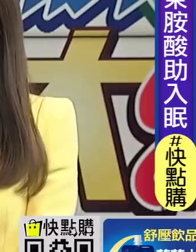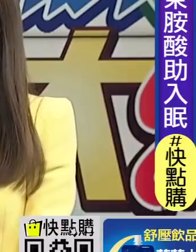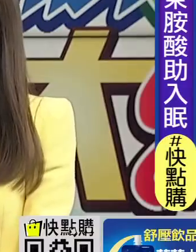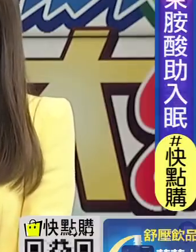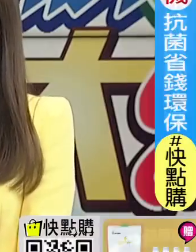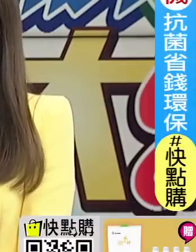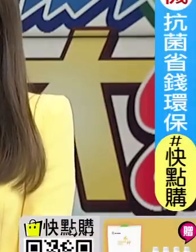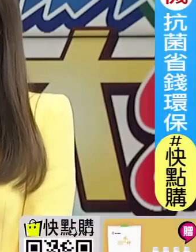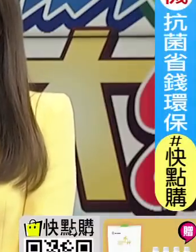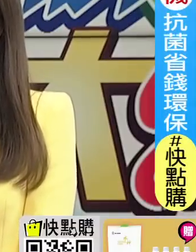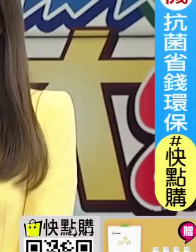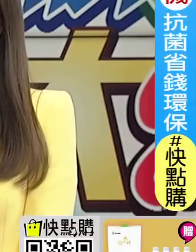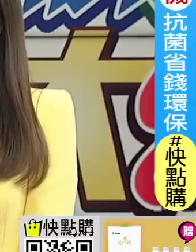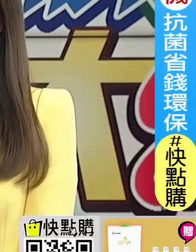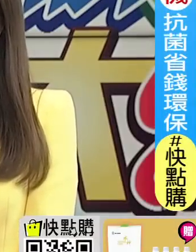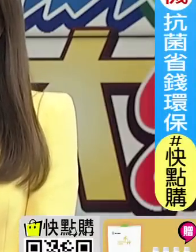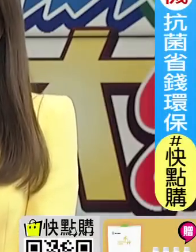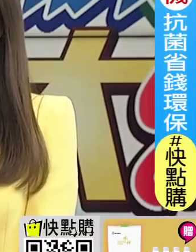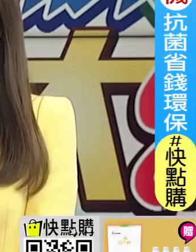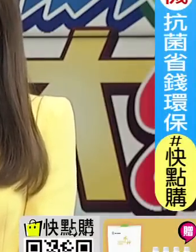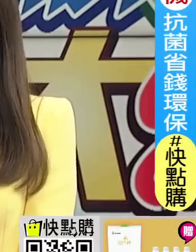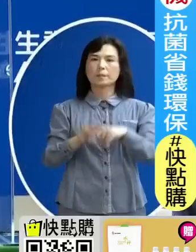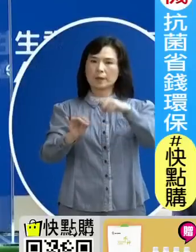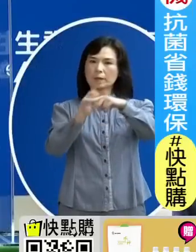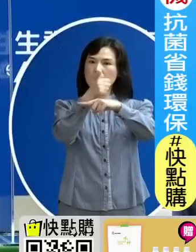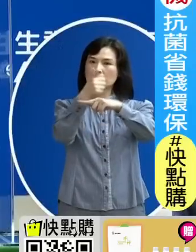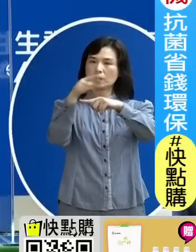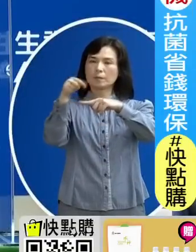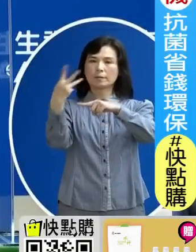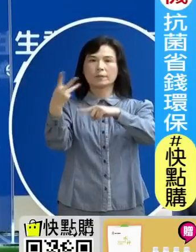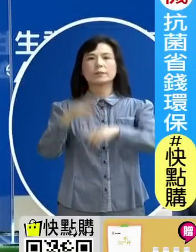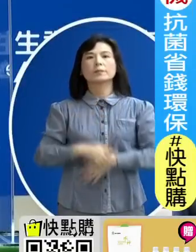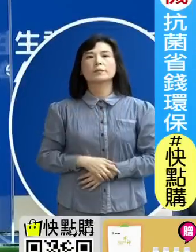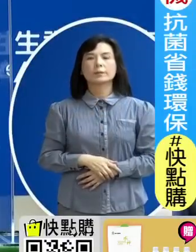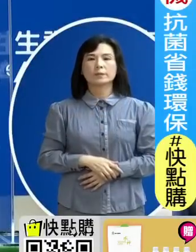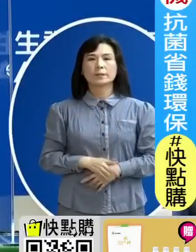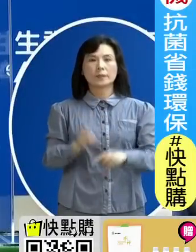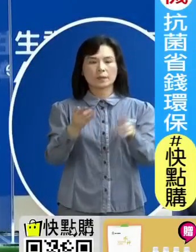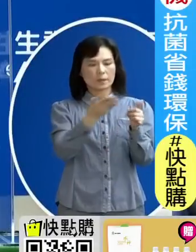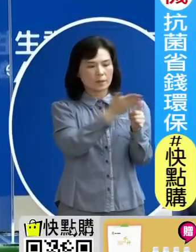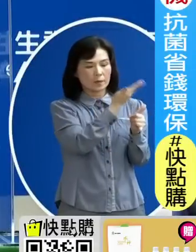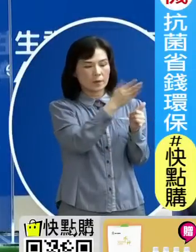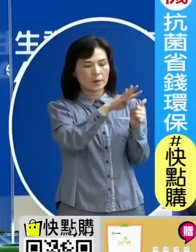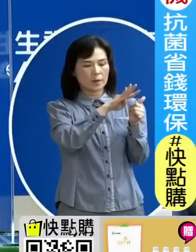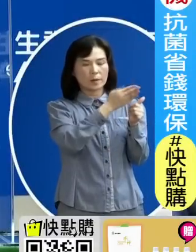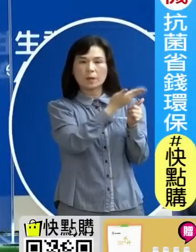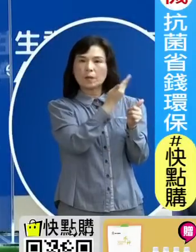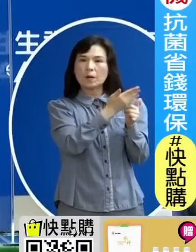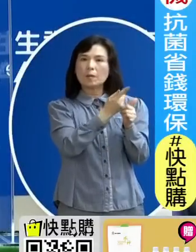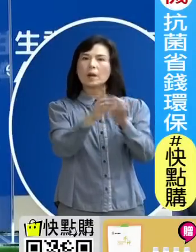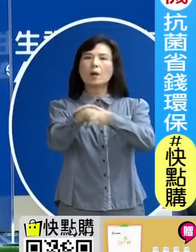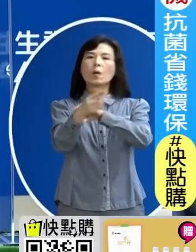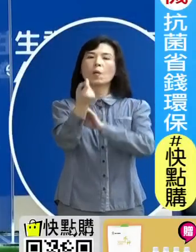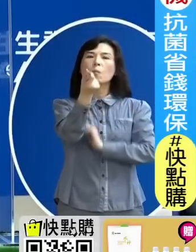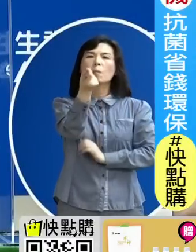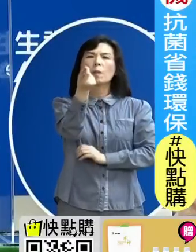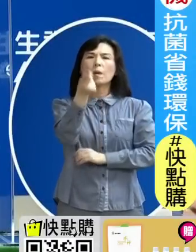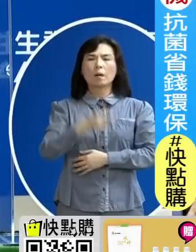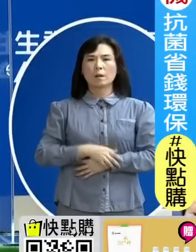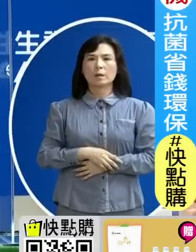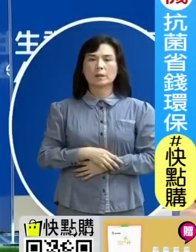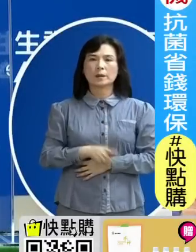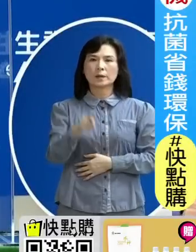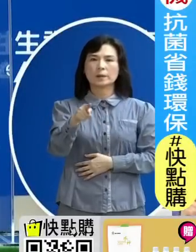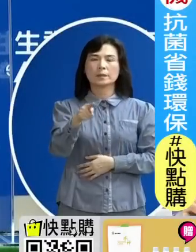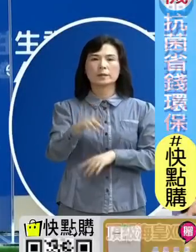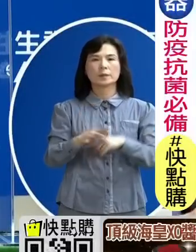到。所以你这样子的一家公司，然后你说16亿的这个疫苗的 快筛采购预算，你就准备要给他，然后你还